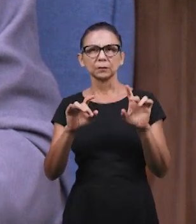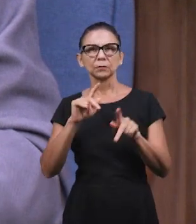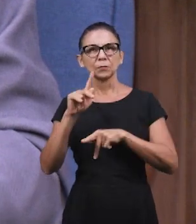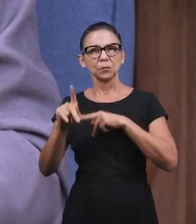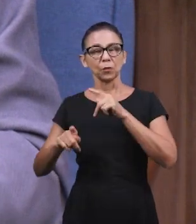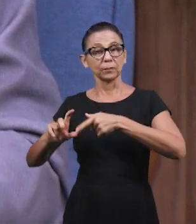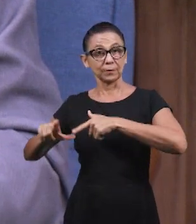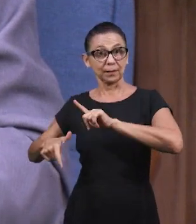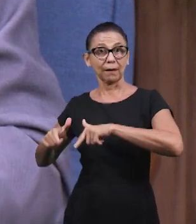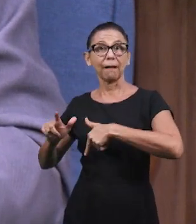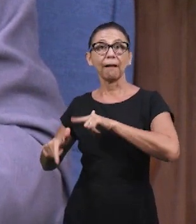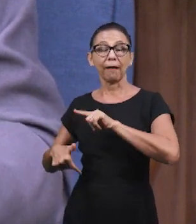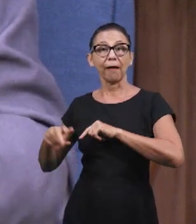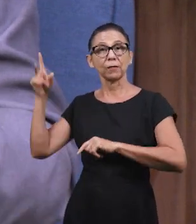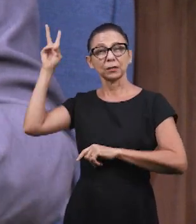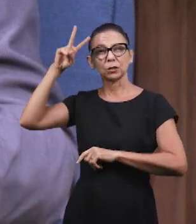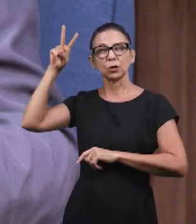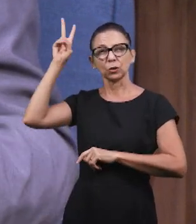un moment